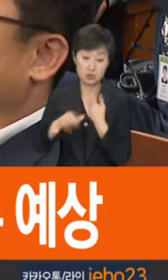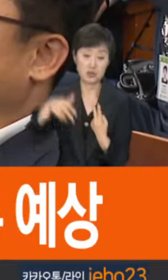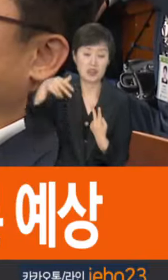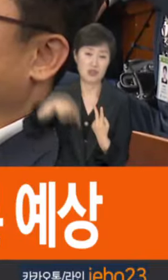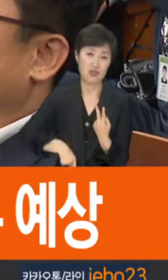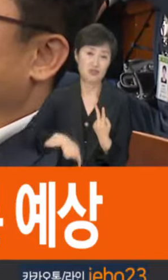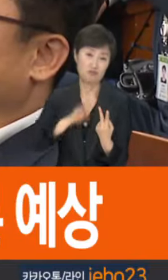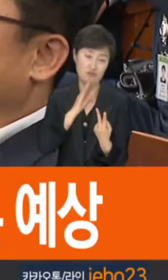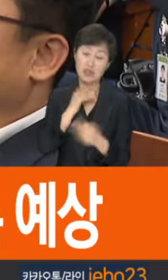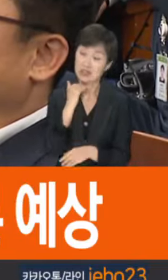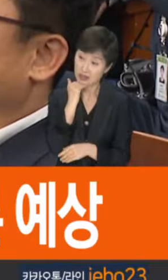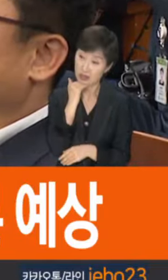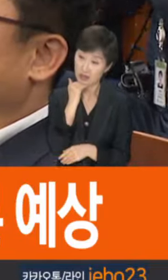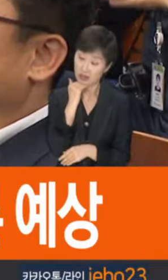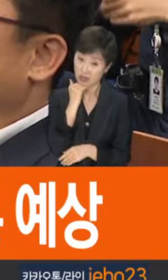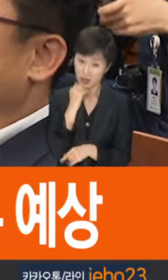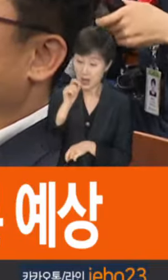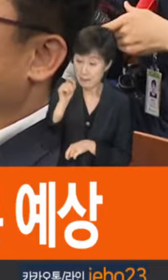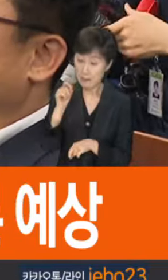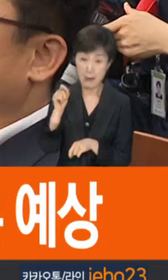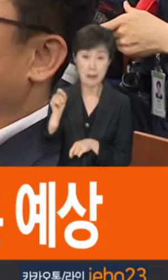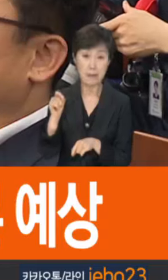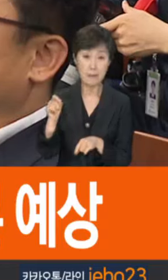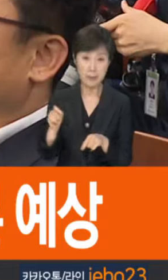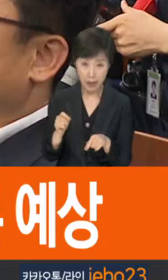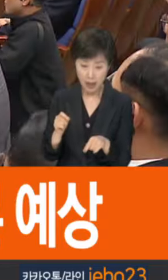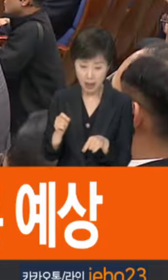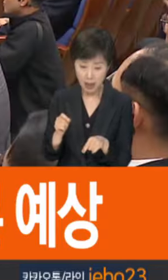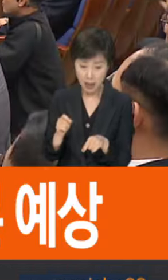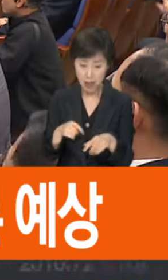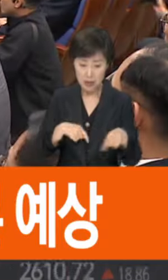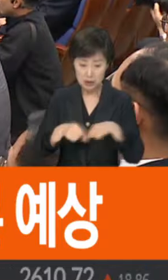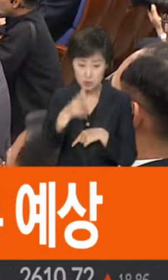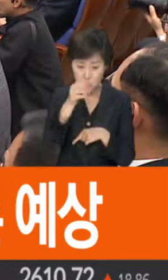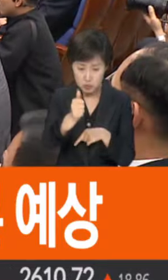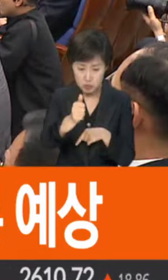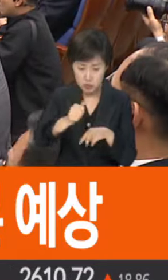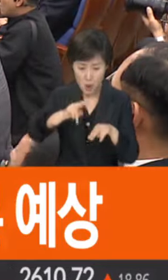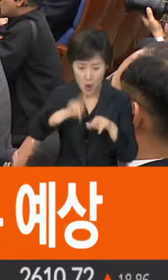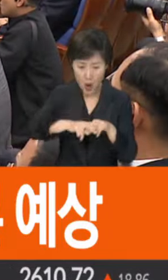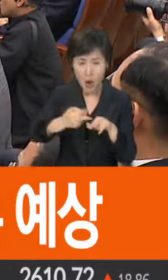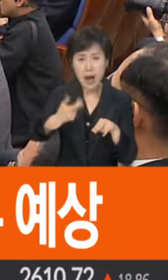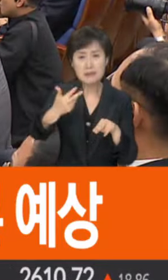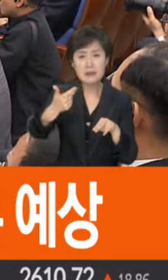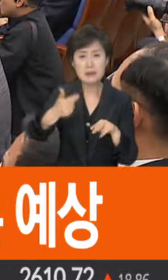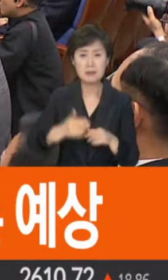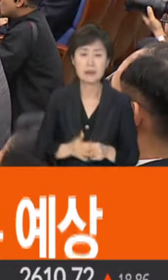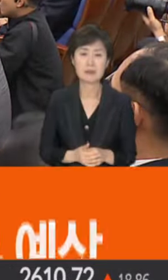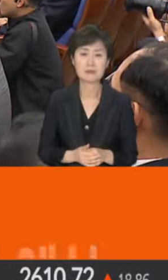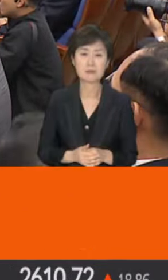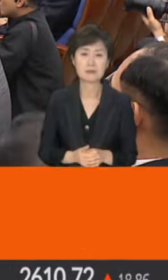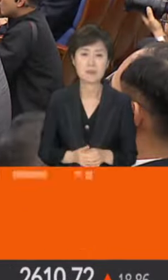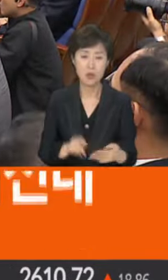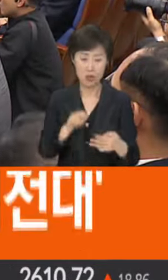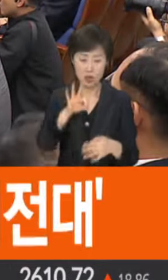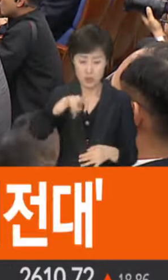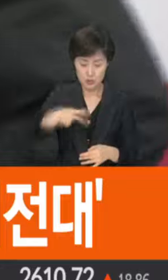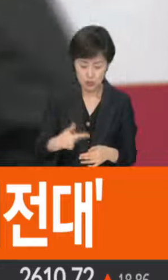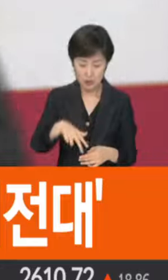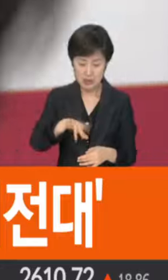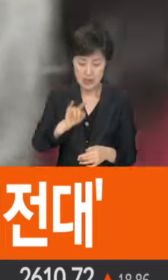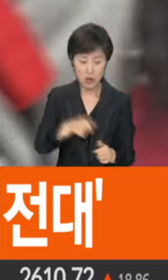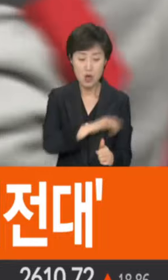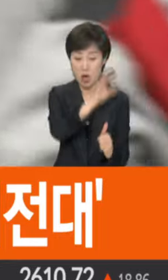국민의 힘은 한동훈 비대위원장 사퇴 이후 지도부 공백 상태가 계속되고 있죠 일단은 윤재호 원내 대표를